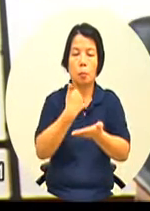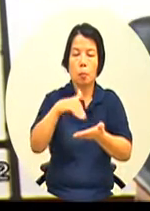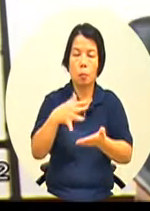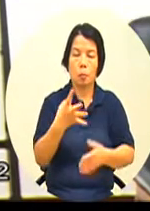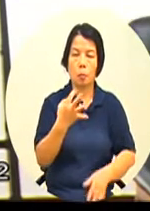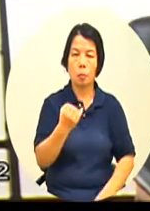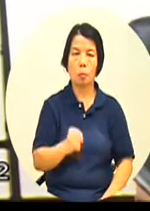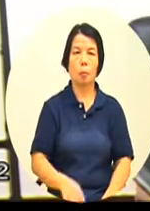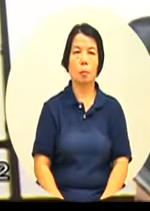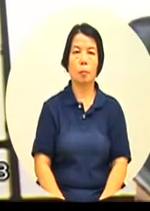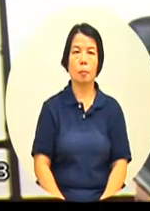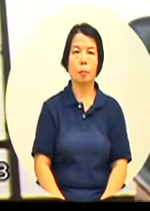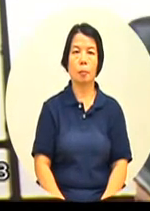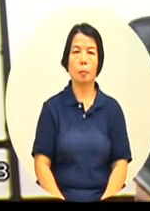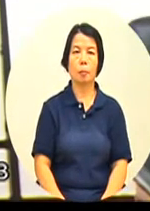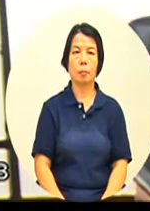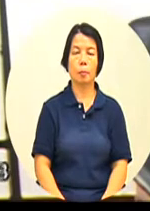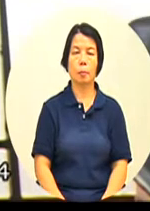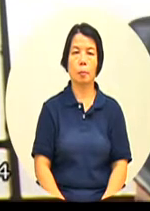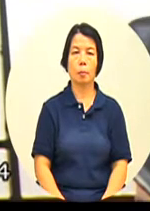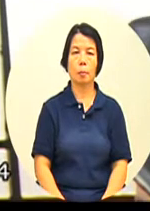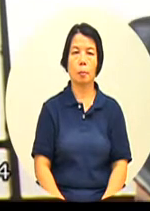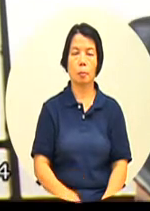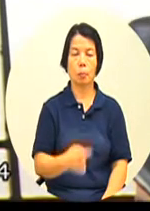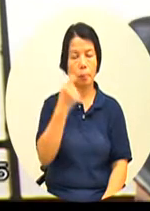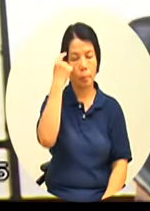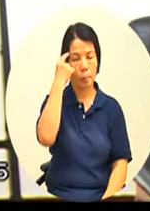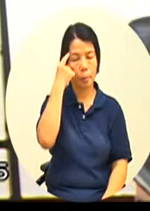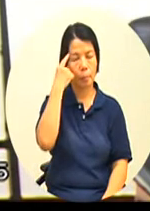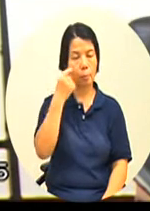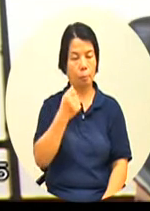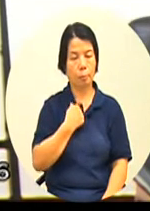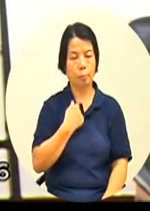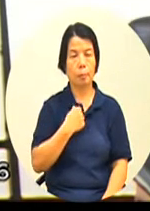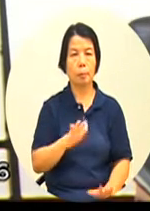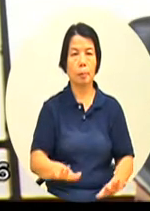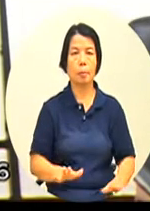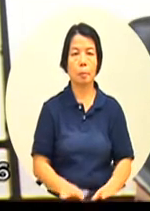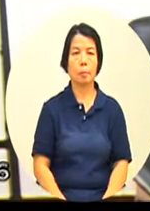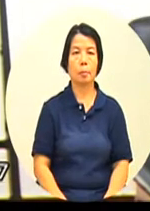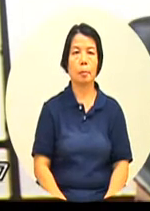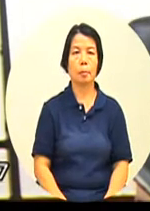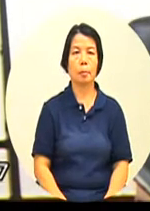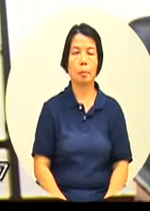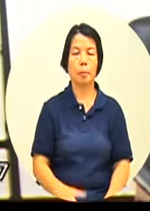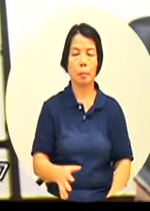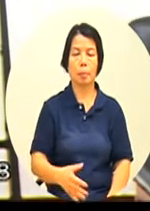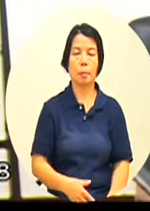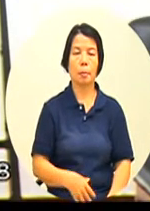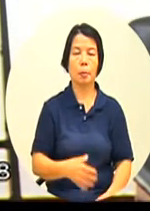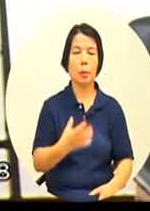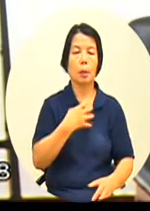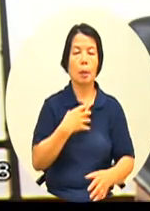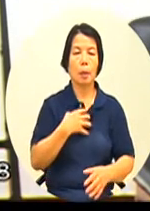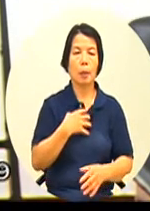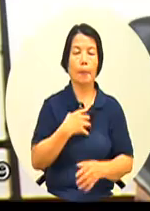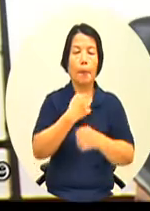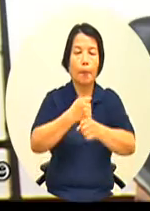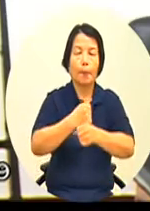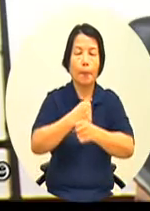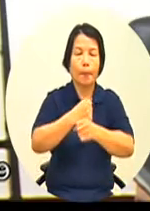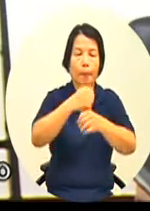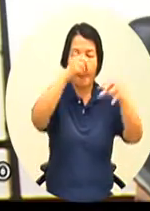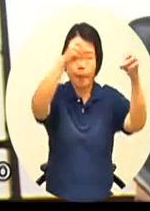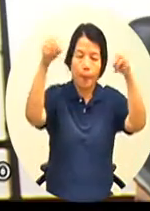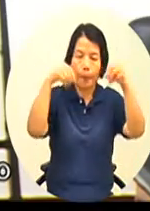哈？然后我想要知道宾县计划，尤其是哈马星，它的公民参与度，投票